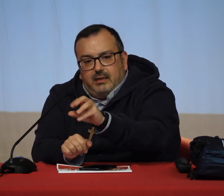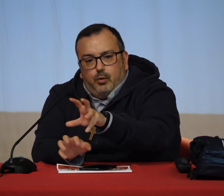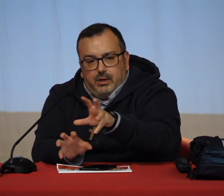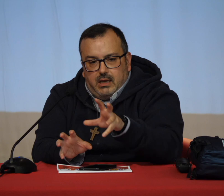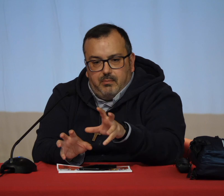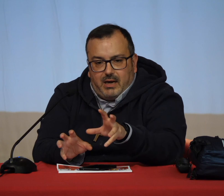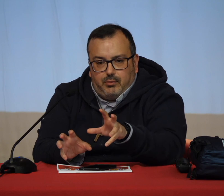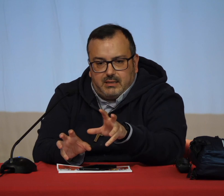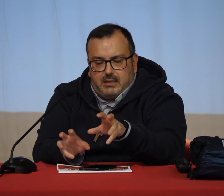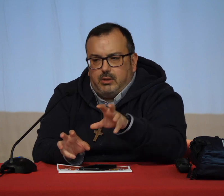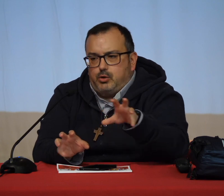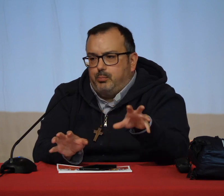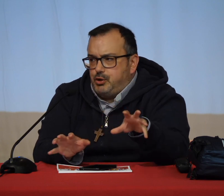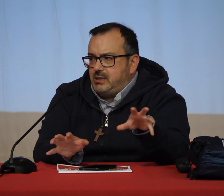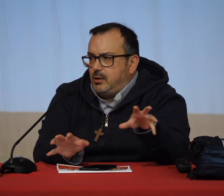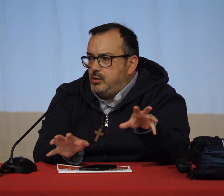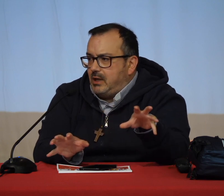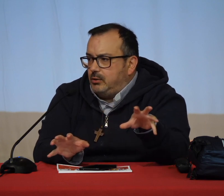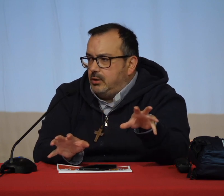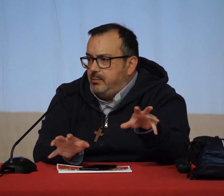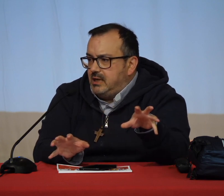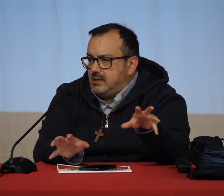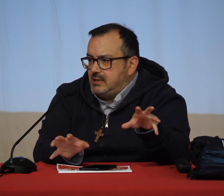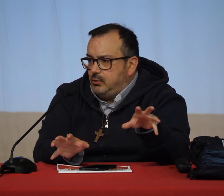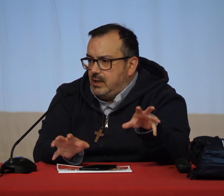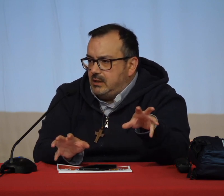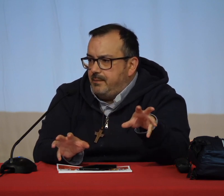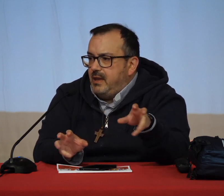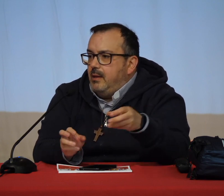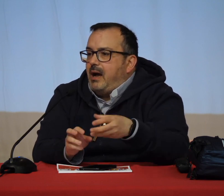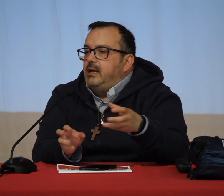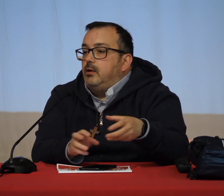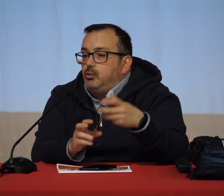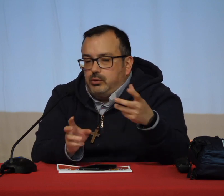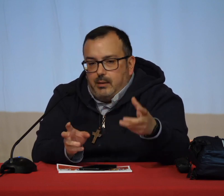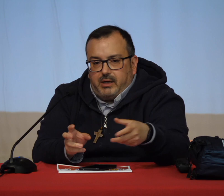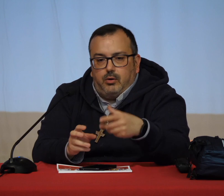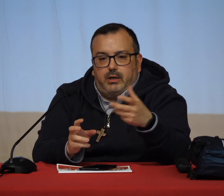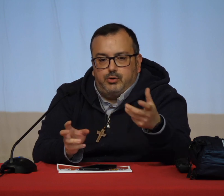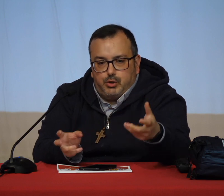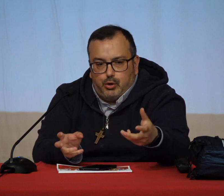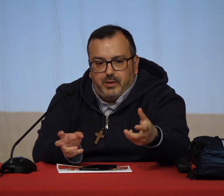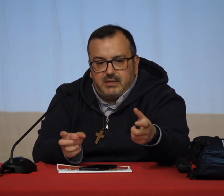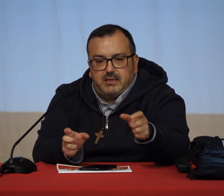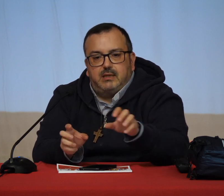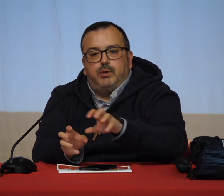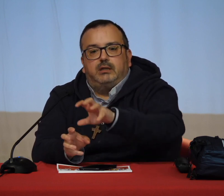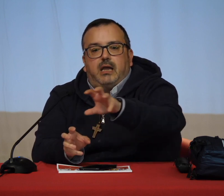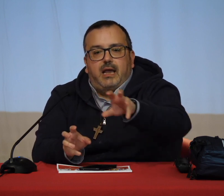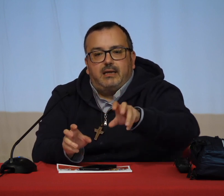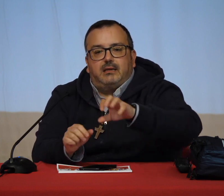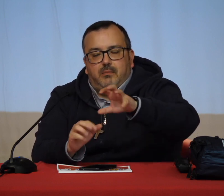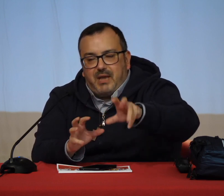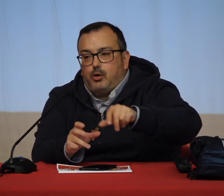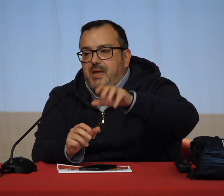prendete voi in mano questa situazione un po' ci stanno aiutando i ministri istituiti ma in tutte le parrocchie non ci sono i ministri istituiti